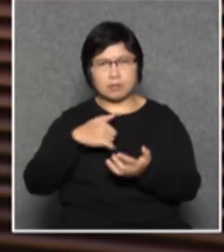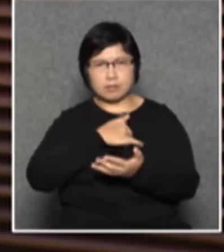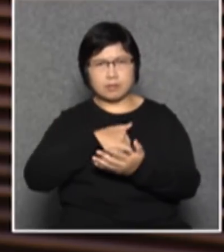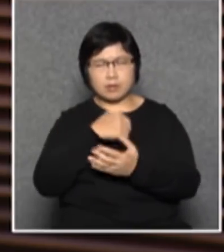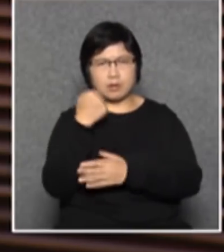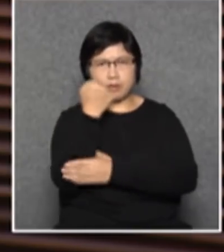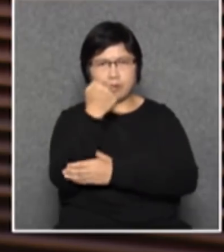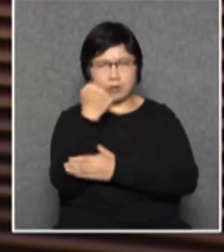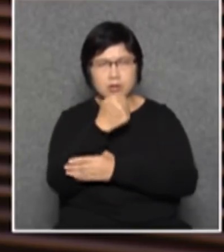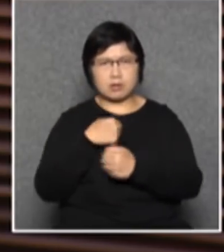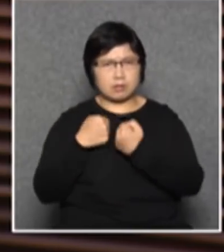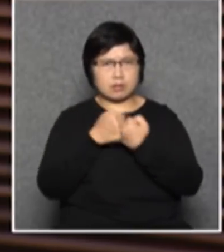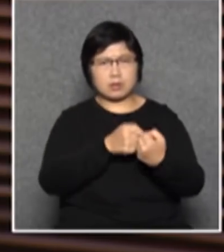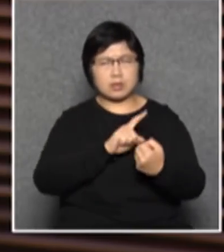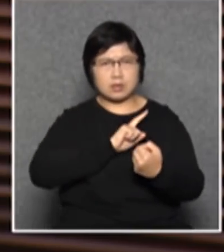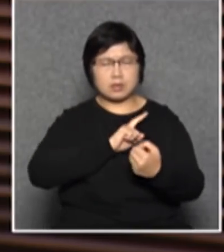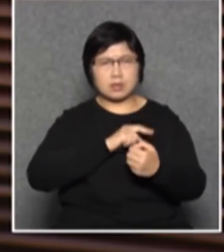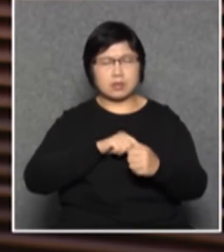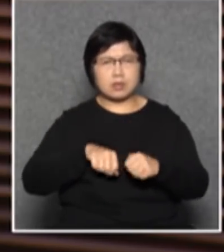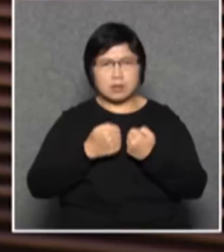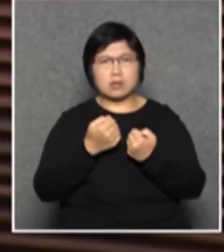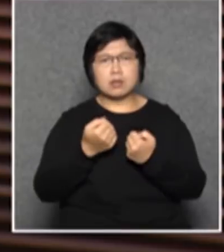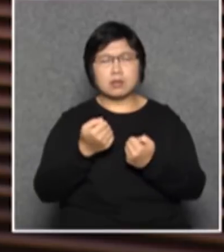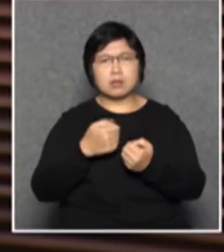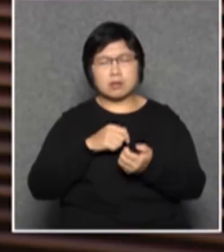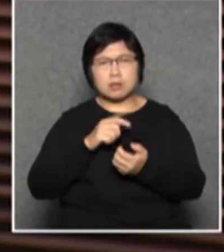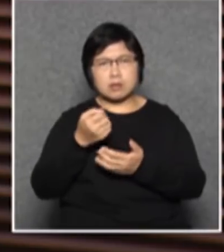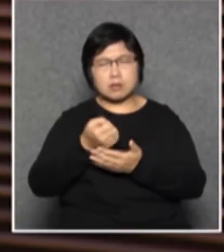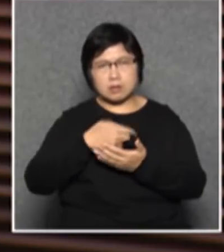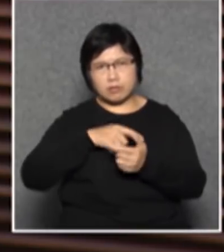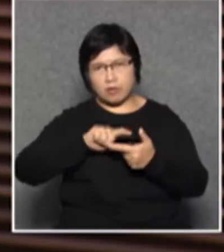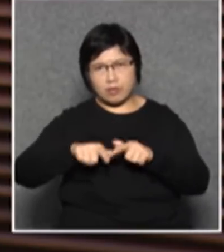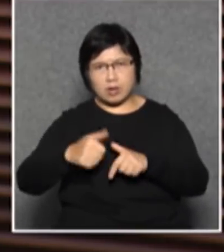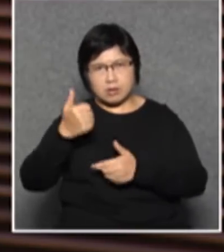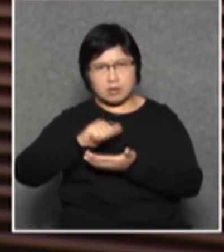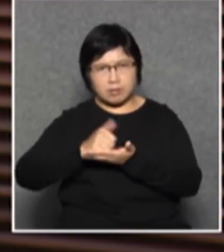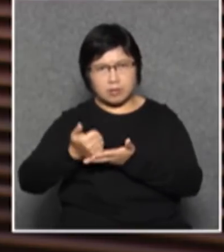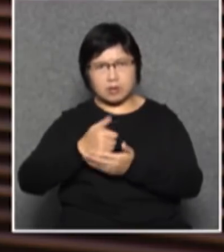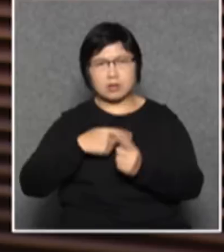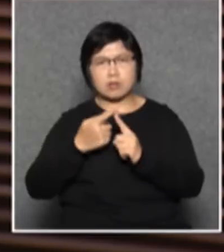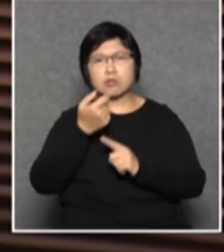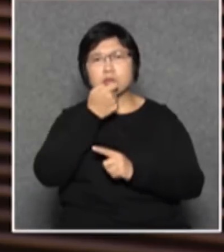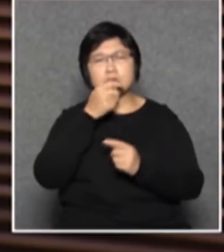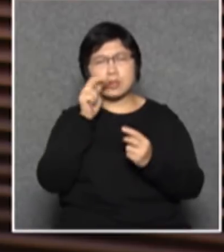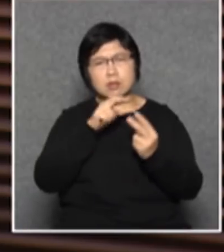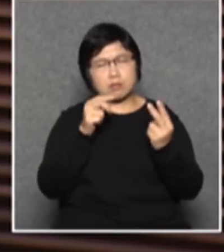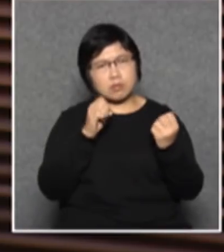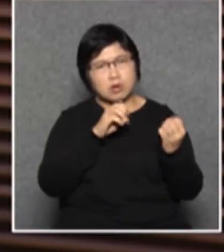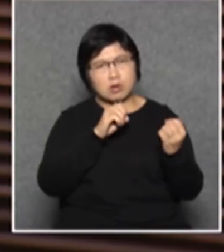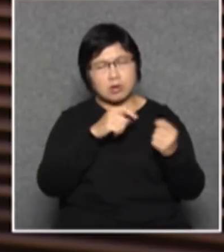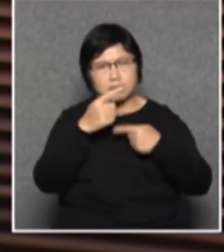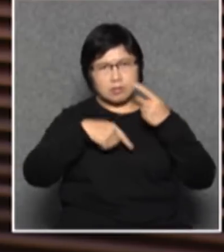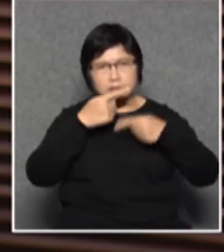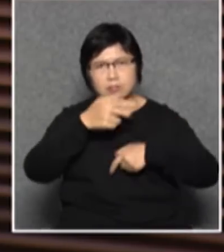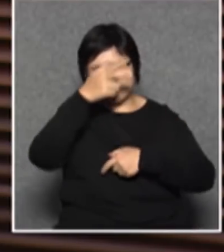對、抗爭、自殘的策略和成效。市民希望見到對話溝通，政制